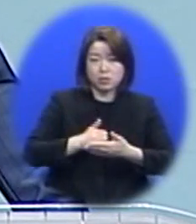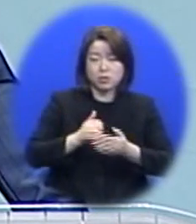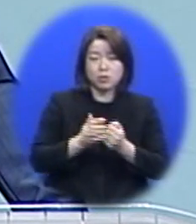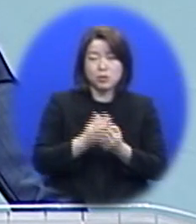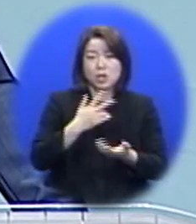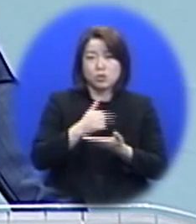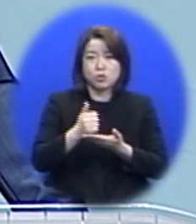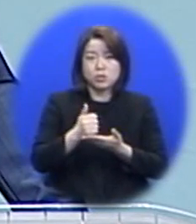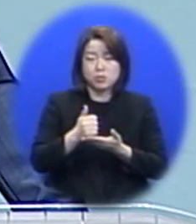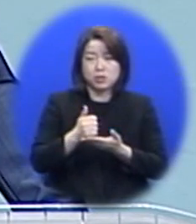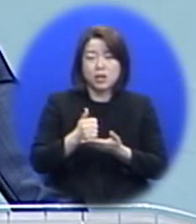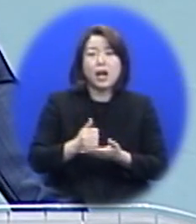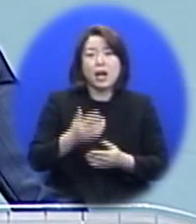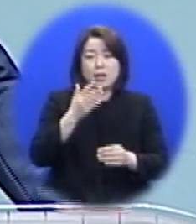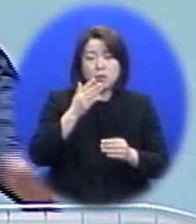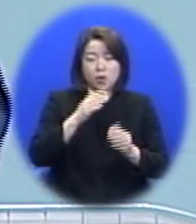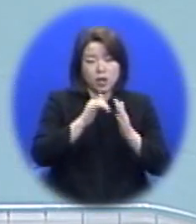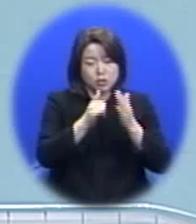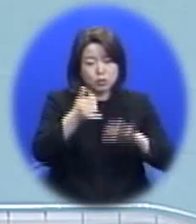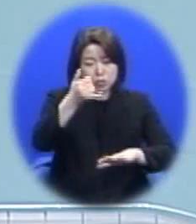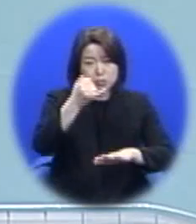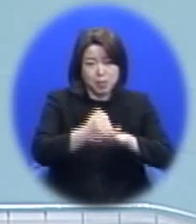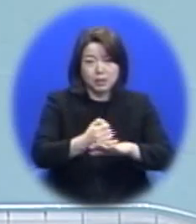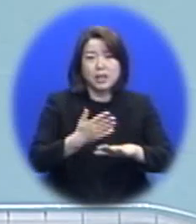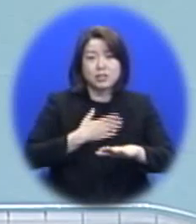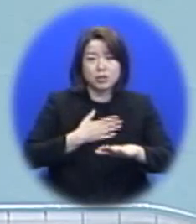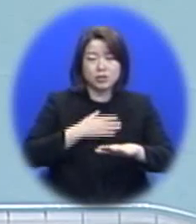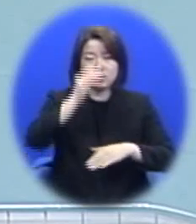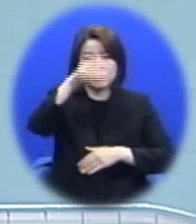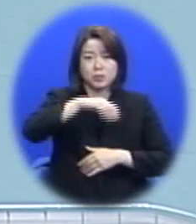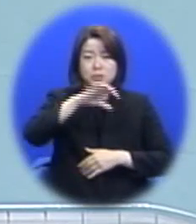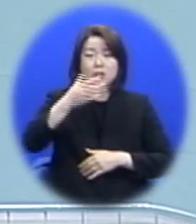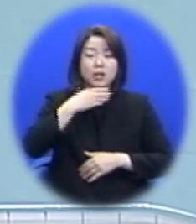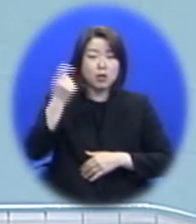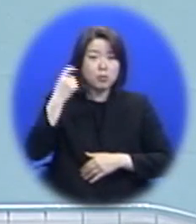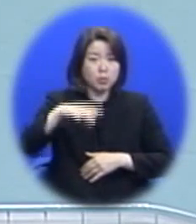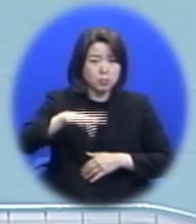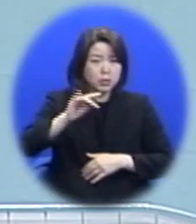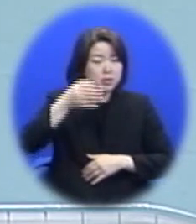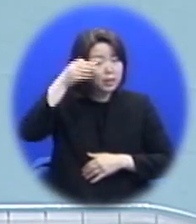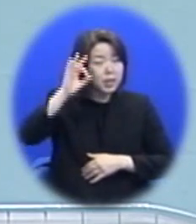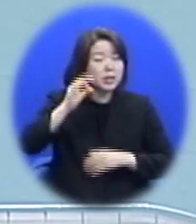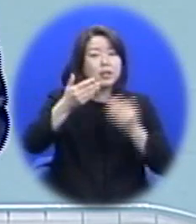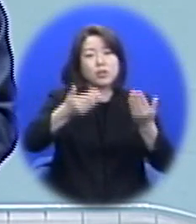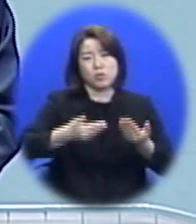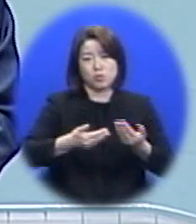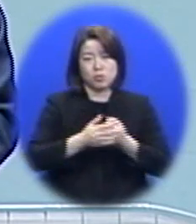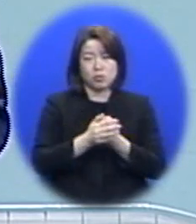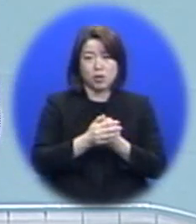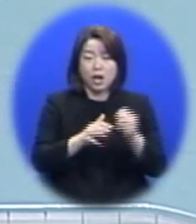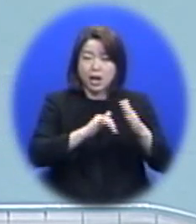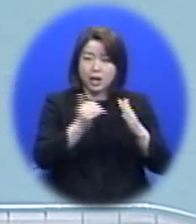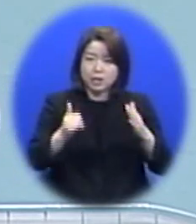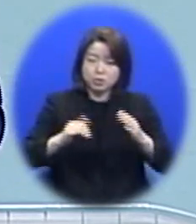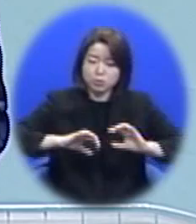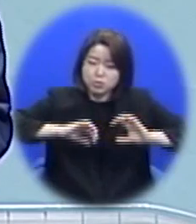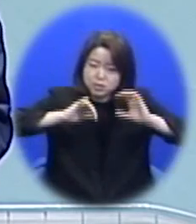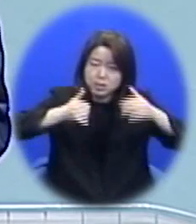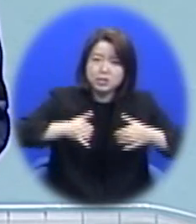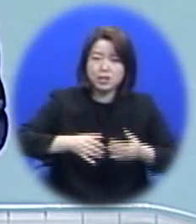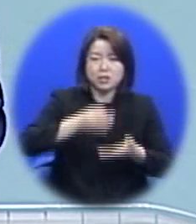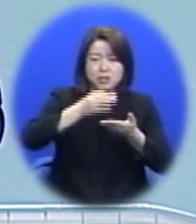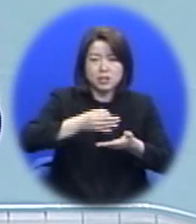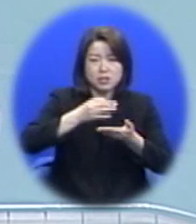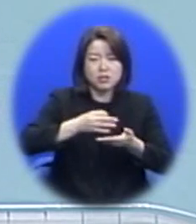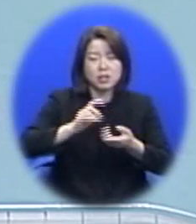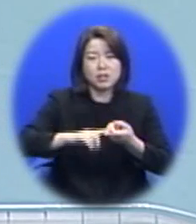주님께서는 가족 중 막내인 제게 십자가 복음을 먼저 깨닫게 하셨습니다. 가족들은 세상과 재정에 대한 염려가